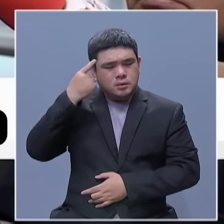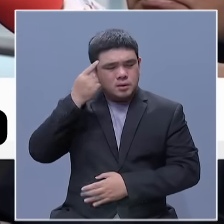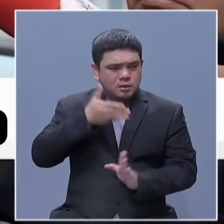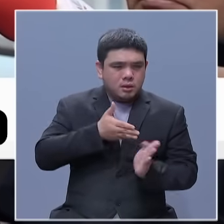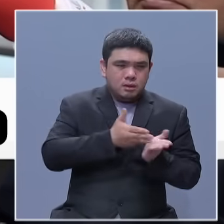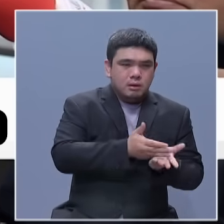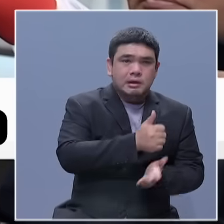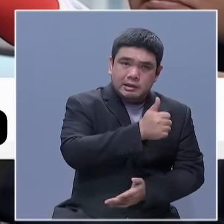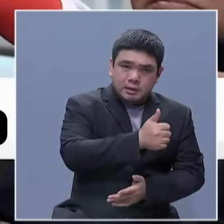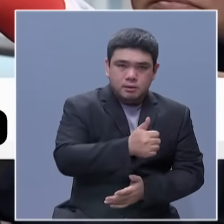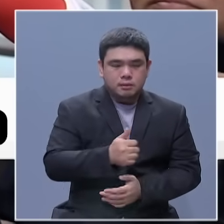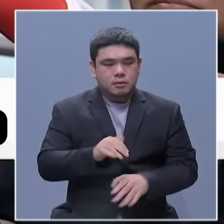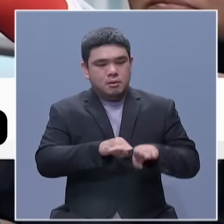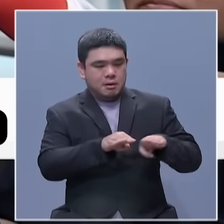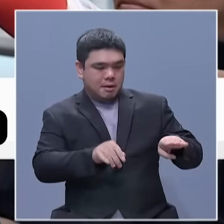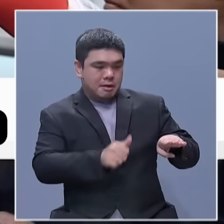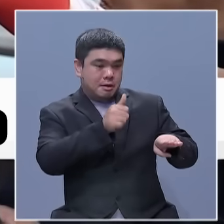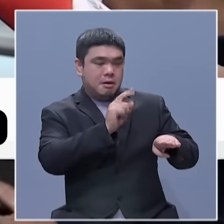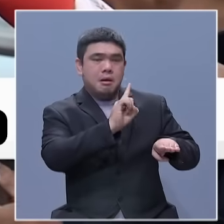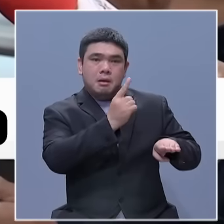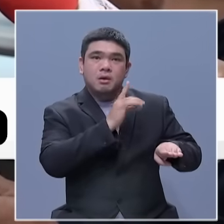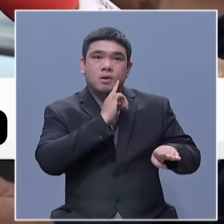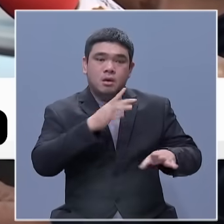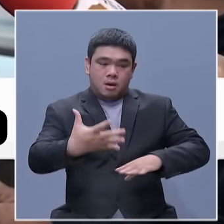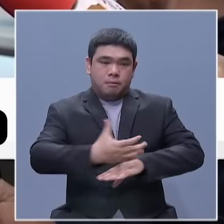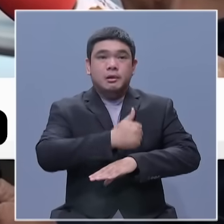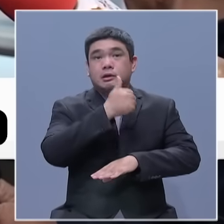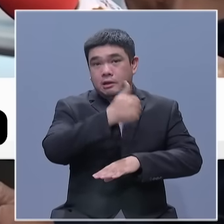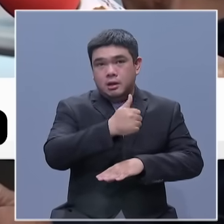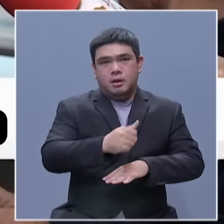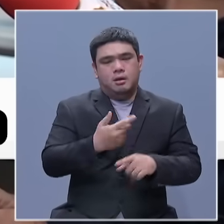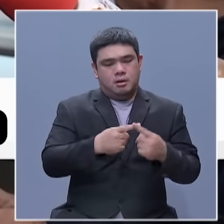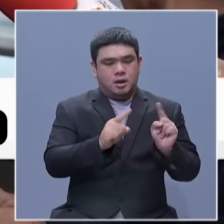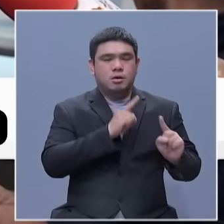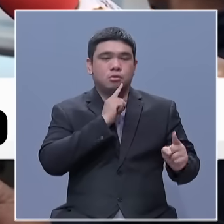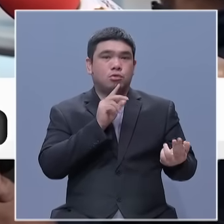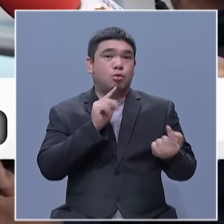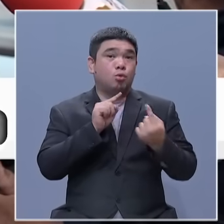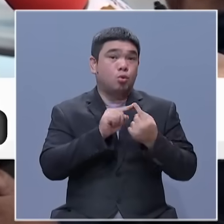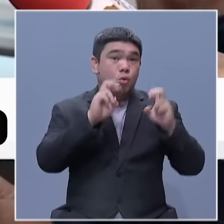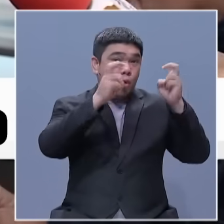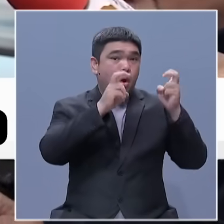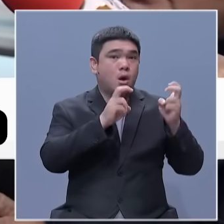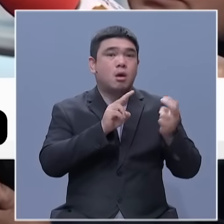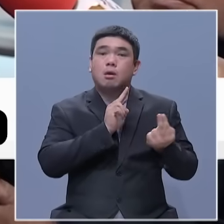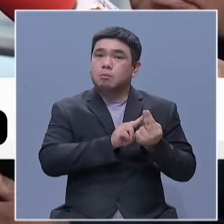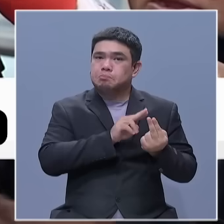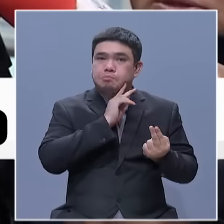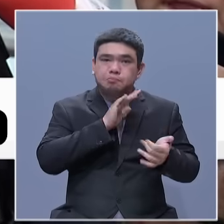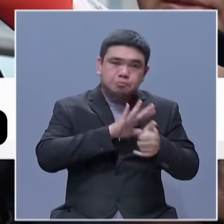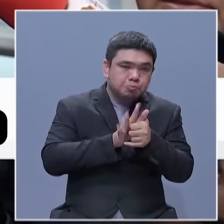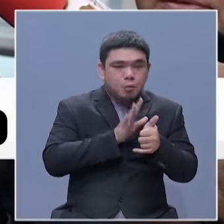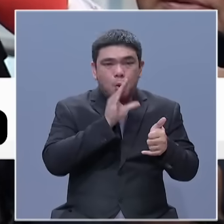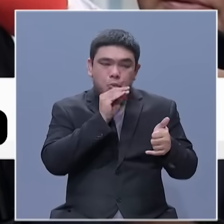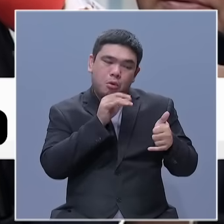มนึงมันก็ดีใช่ไหมเป็นบรรทัดฐานใหม่จะมีการเมืองใหม ่ๆ ที่เรื่องคุกคามทางเพศเนี่ยมันจะกลายเป็นเรื่องที่โอ้โหต้องห้